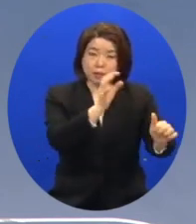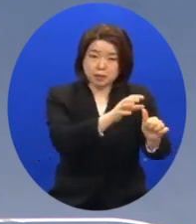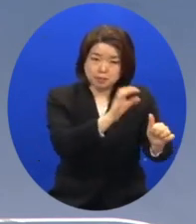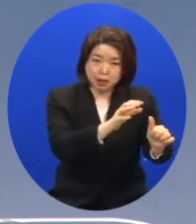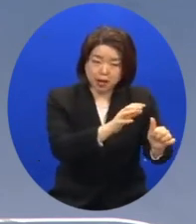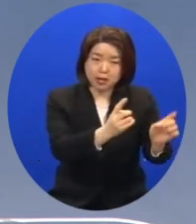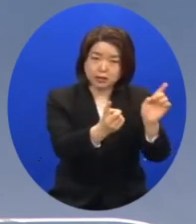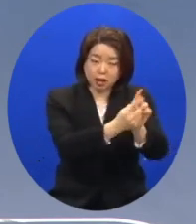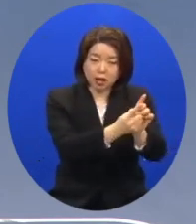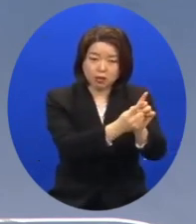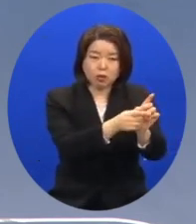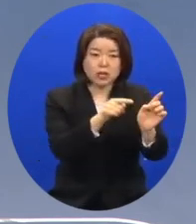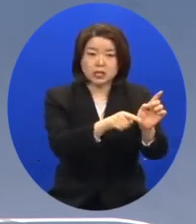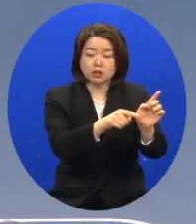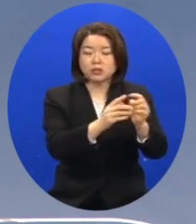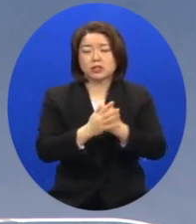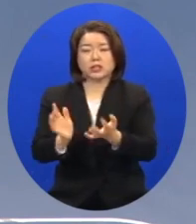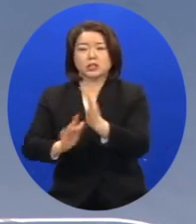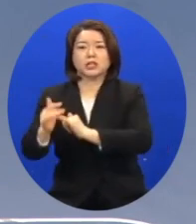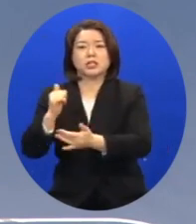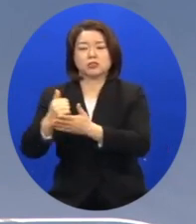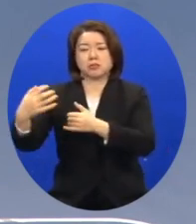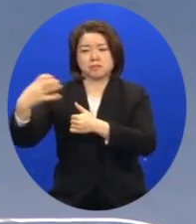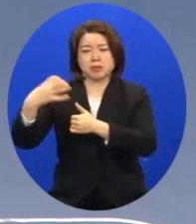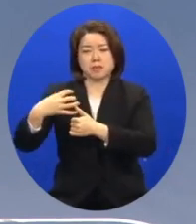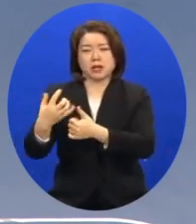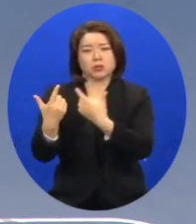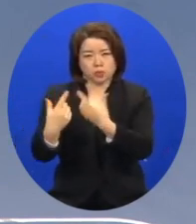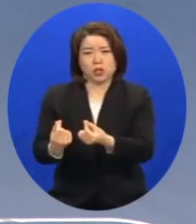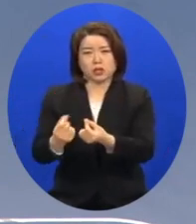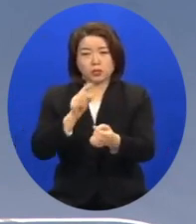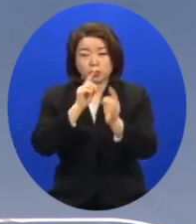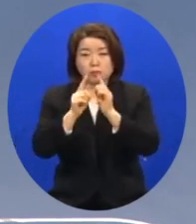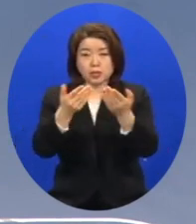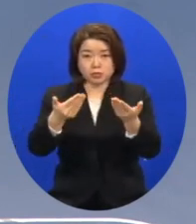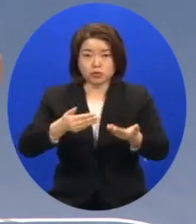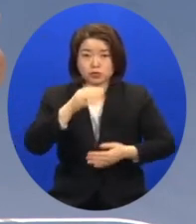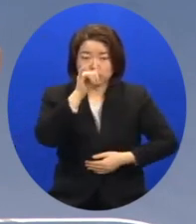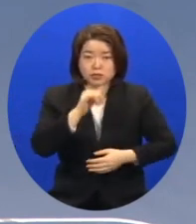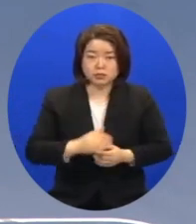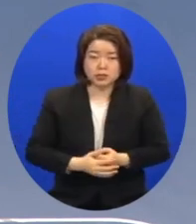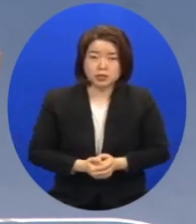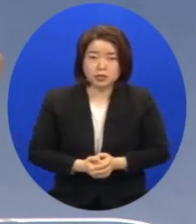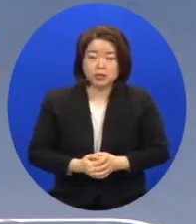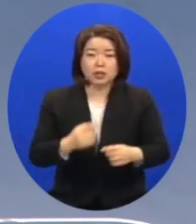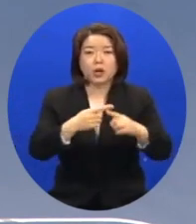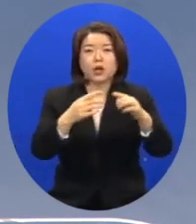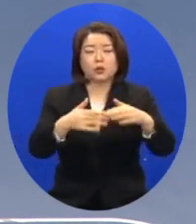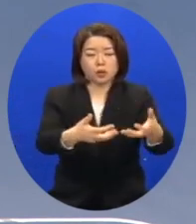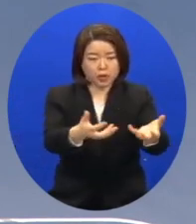예수님이 핍박을 당했다고 예수님은 말씀하셨어요 여러분 교회 공동체는 그렇게 쉽게 생각할